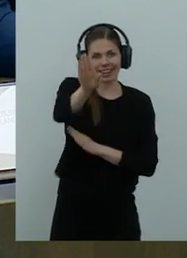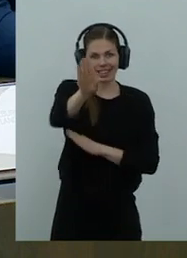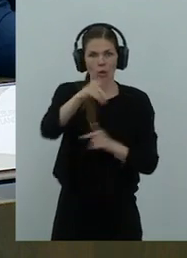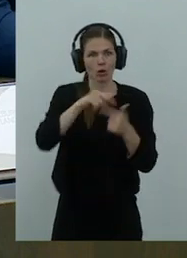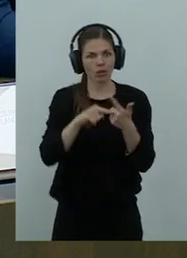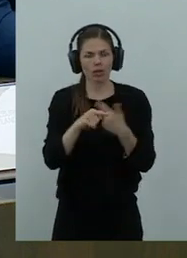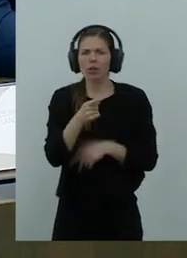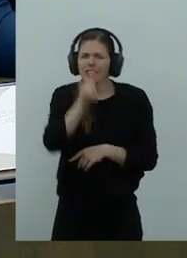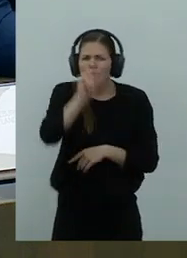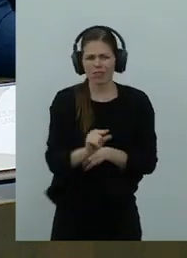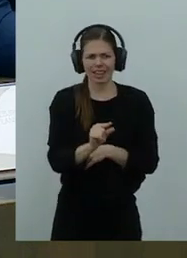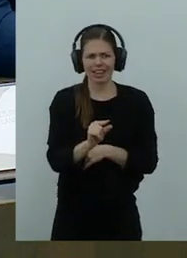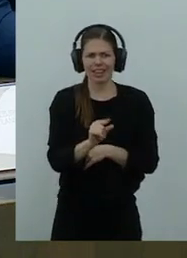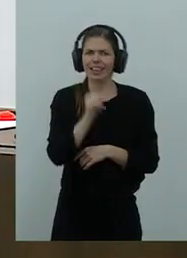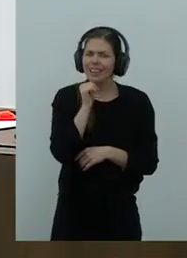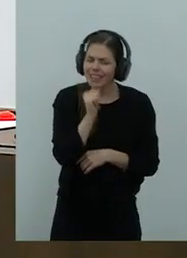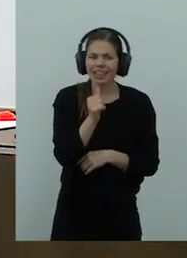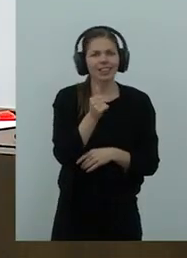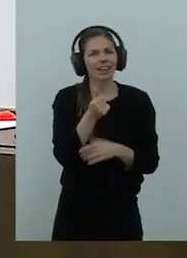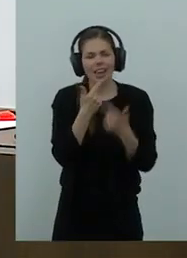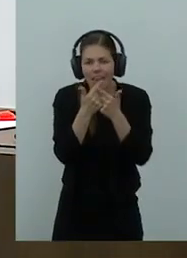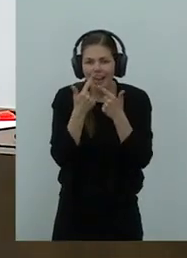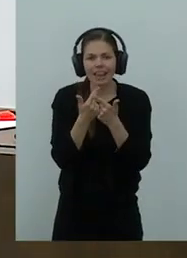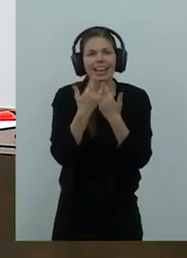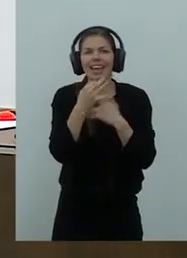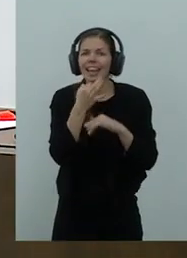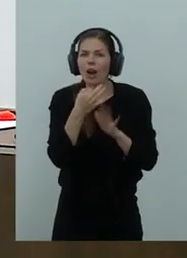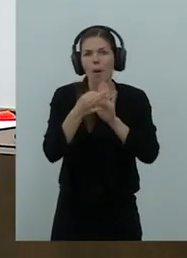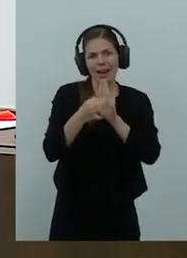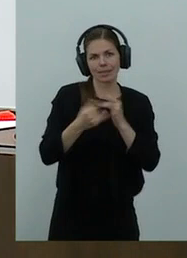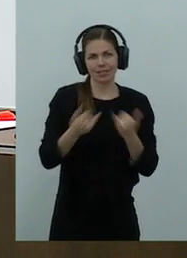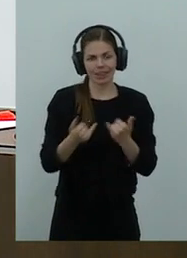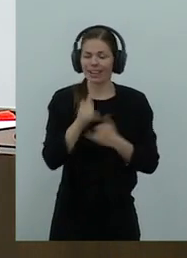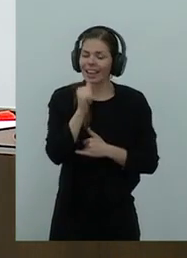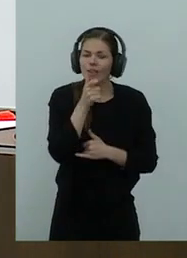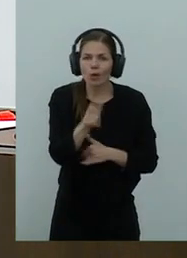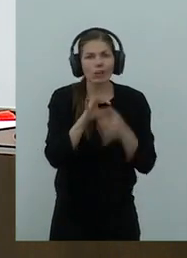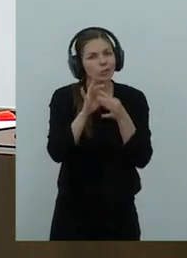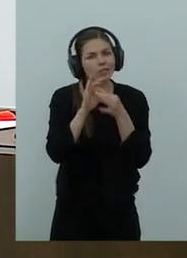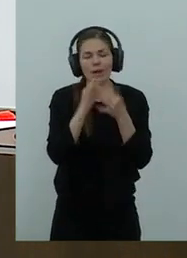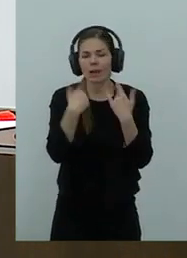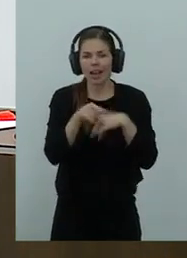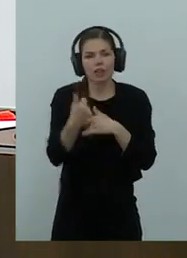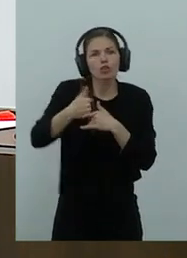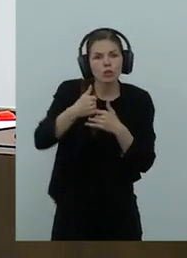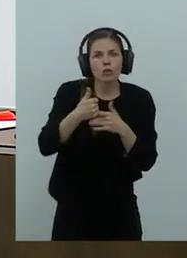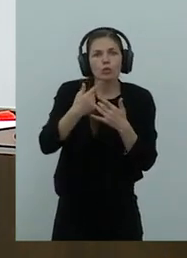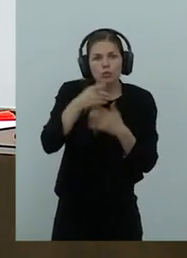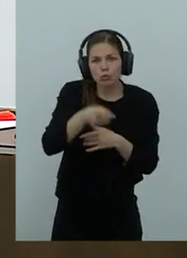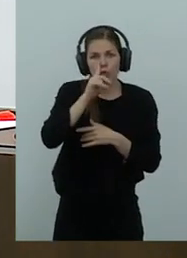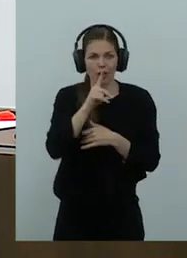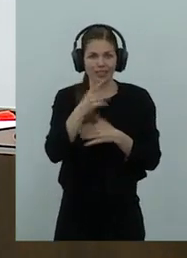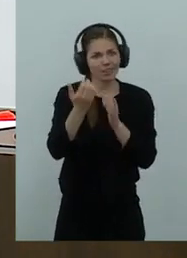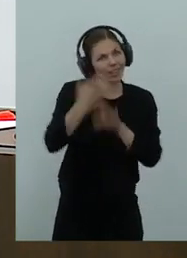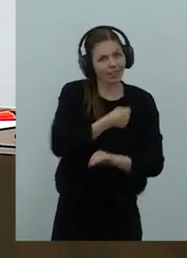Wort zu konkreten Maßnahmen, nichts, gar nichts. Kein Wort über die Abschöpfung von Zufallsgewinnen. Keine konkreten Maßnahmen gegen